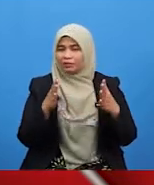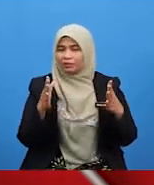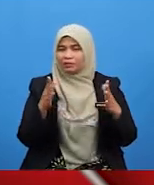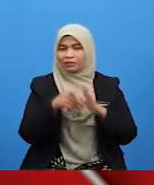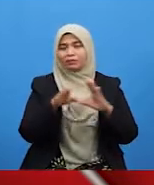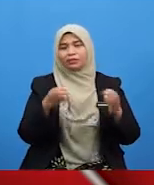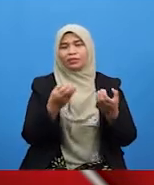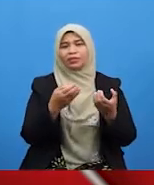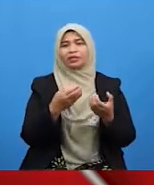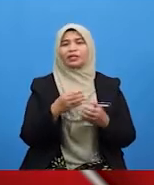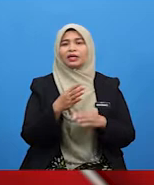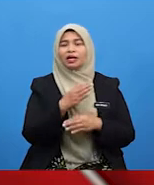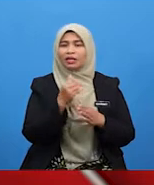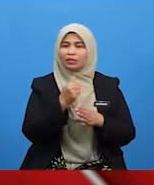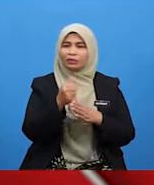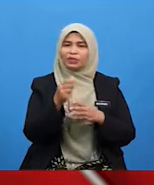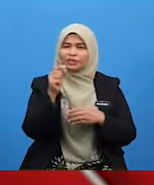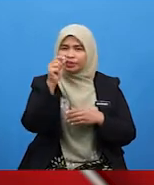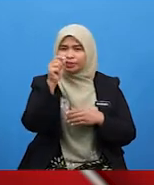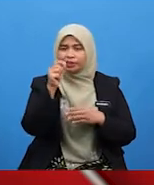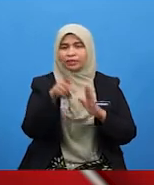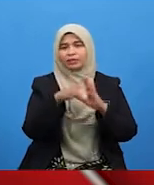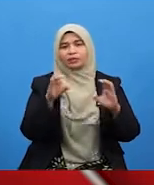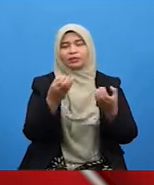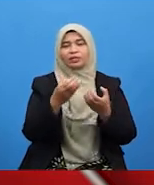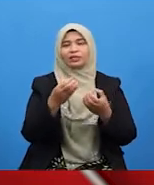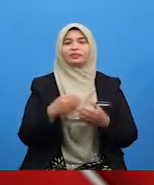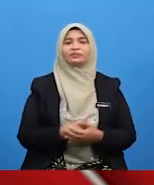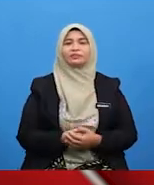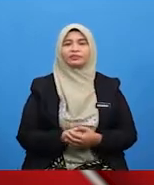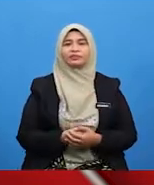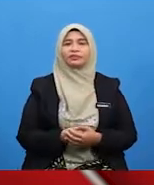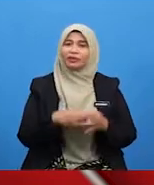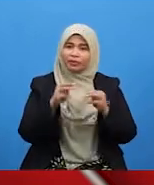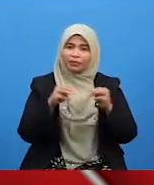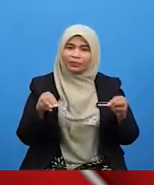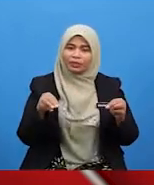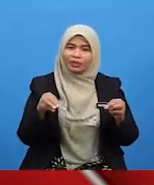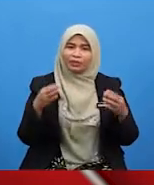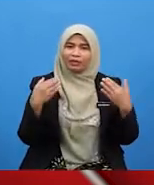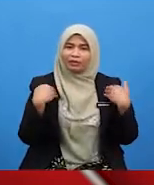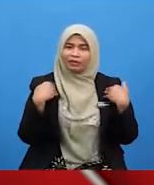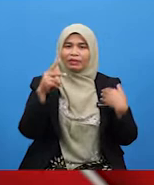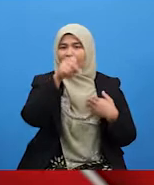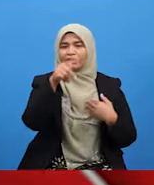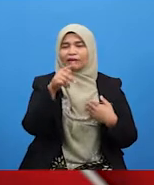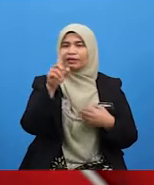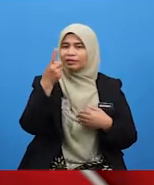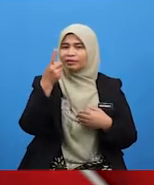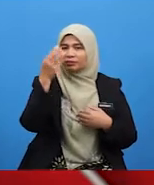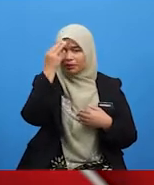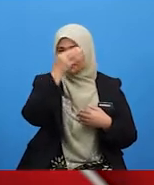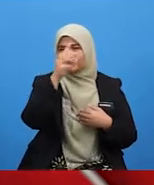Sebesar-besar perbuatan ataupun sekecil-kecil perbuatan. Murid-murid, adakah hanya malaikat